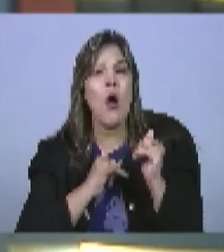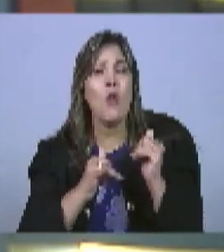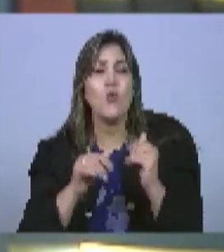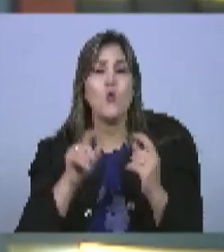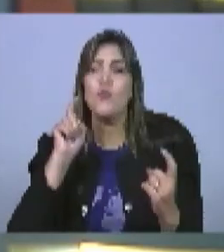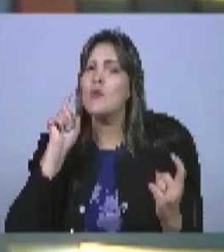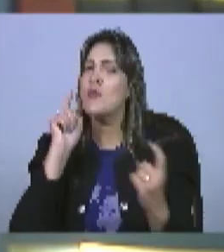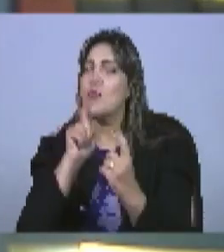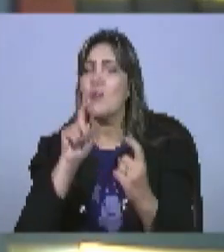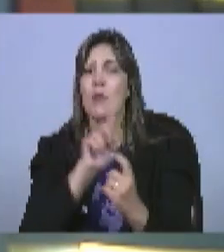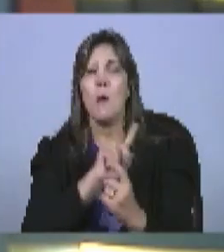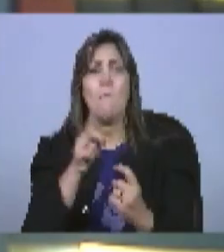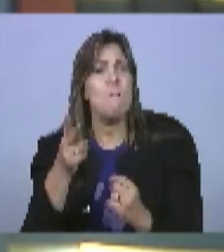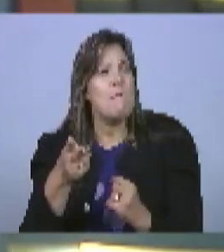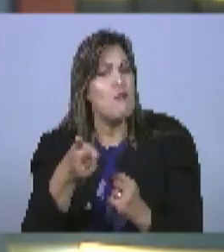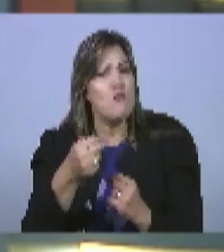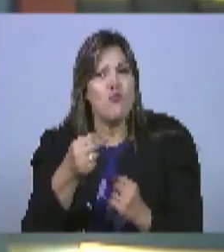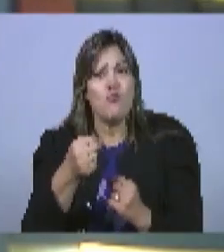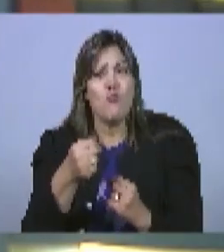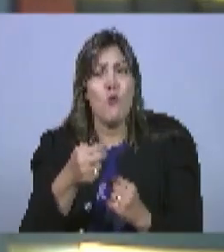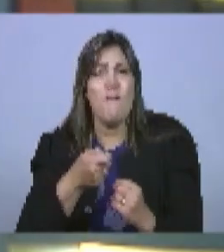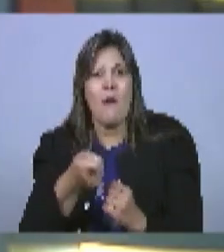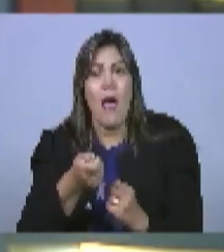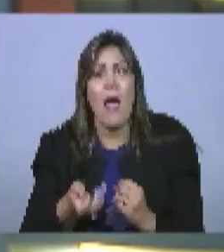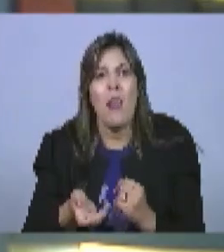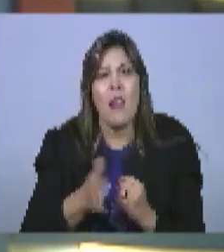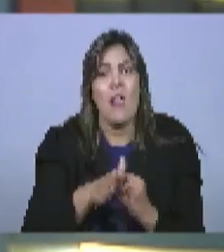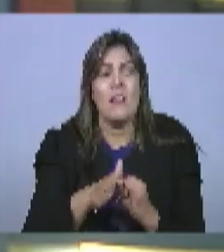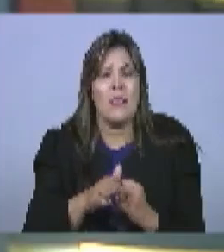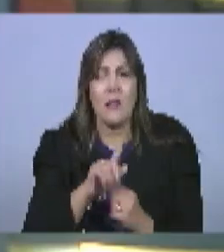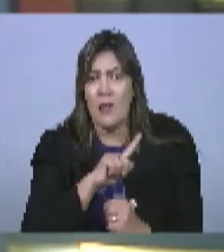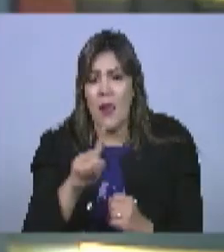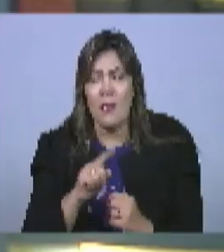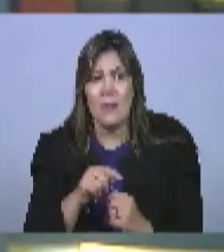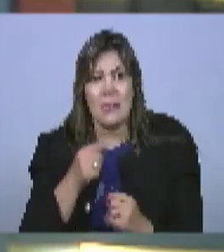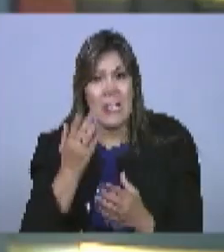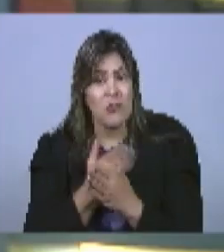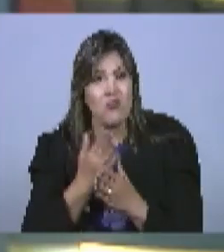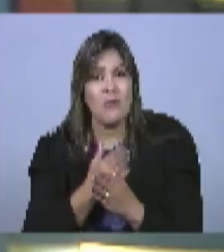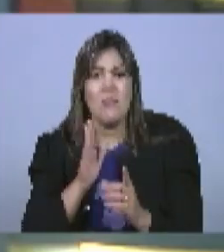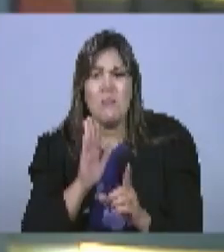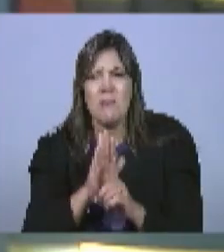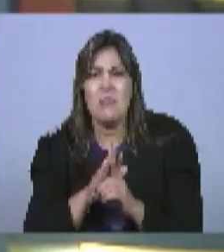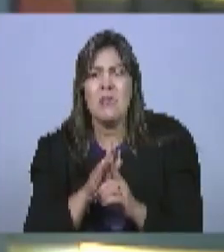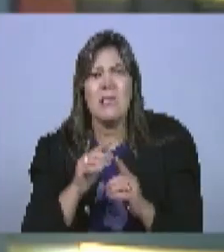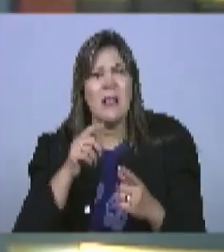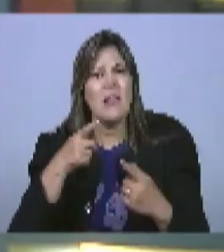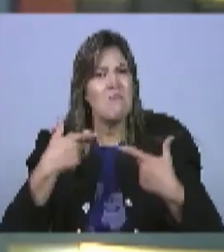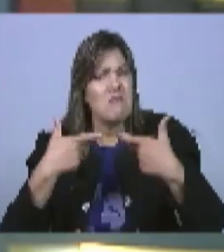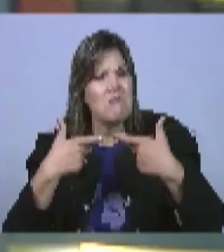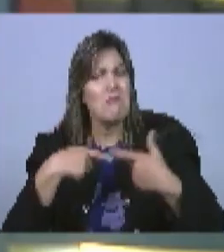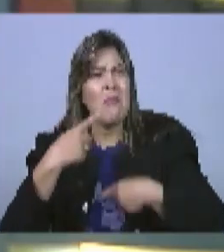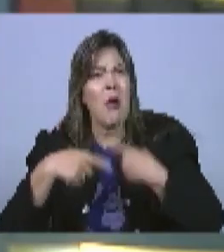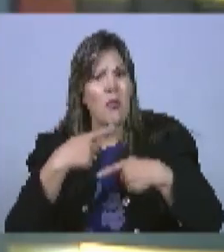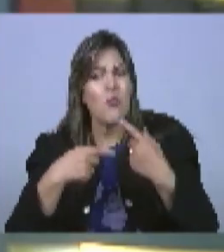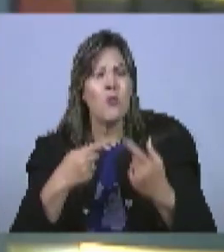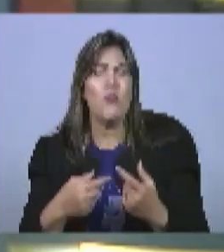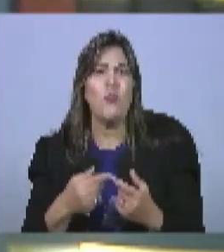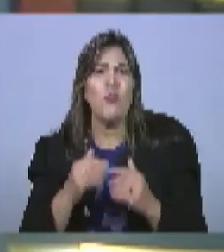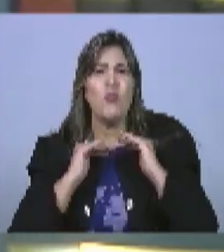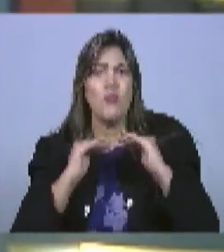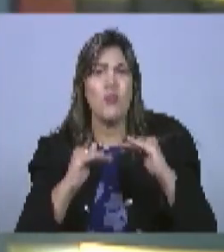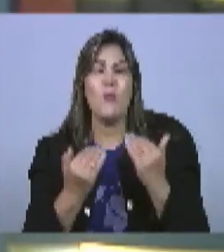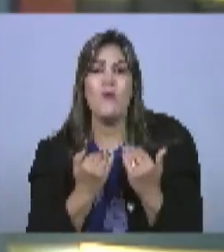الاغتيالات لان ده بيعزز من الصراع وعدم الاستقرار في المجتمعات